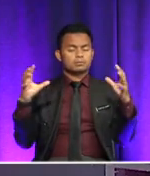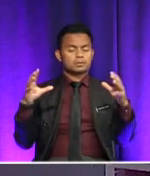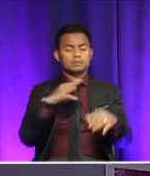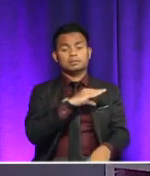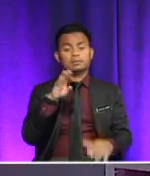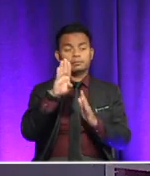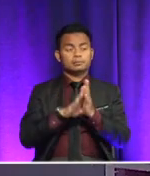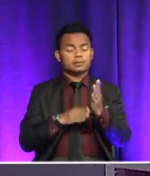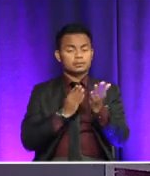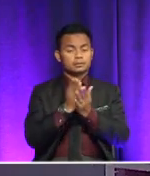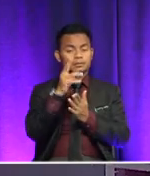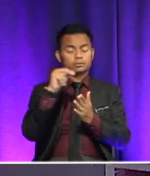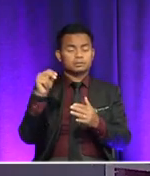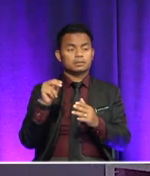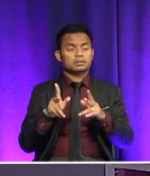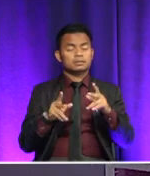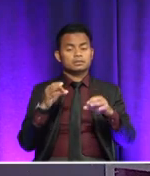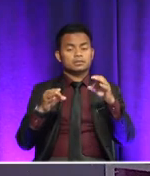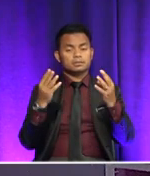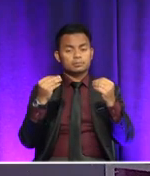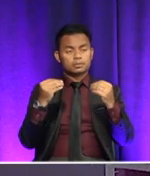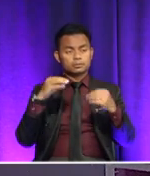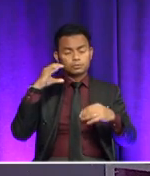kemudian kalau nak cantik